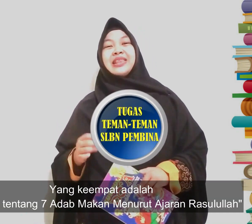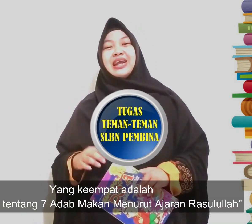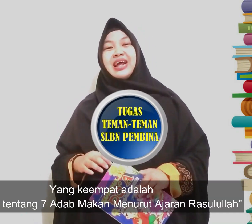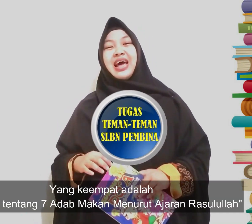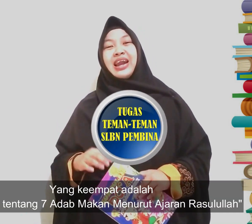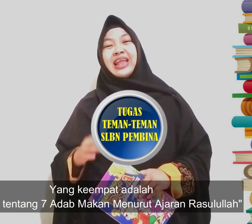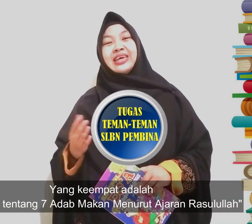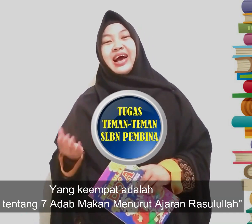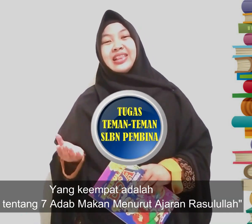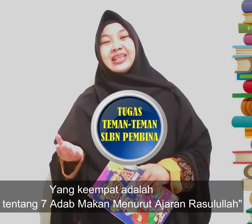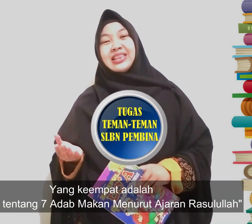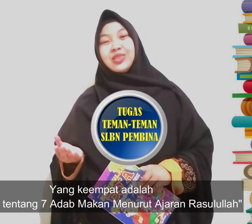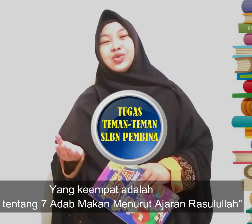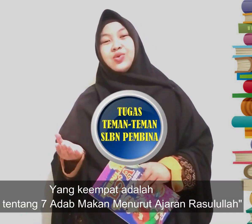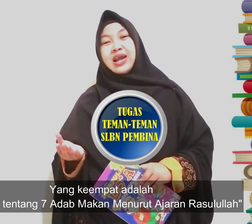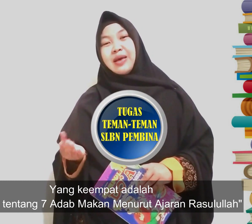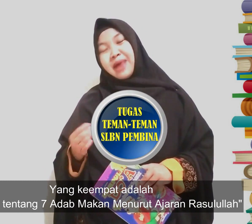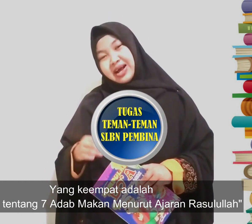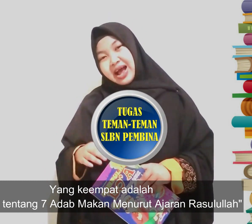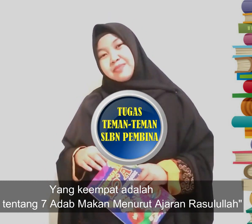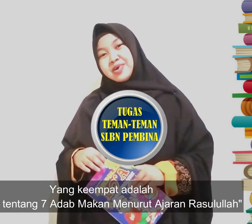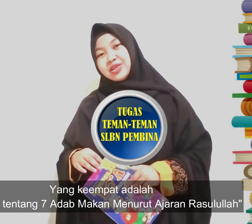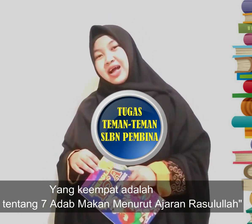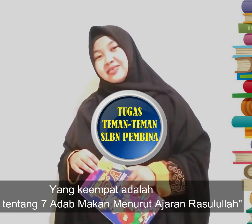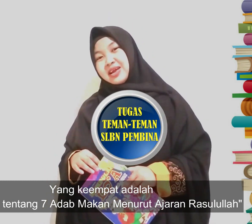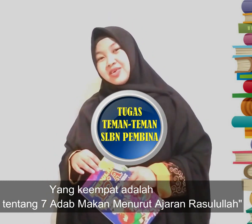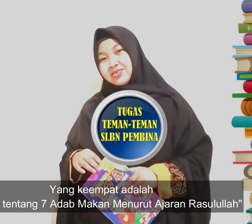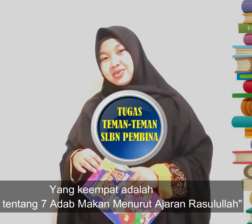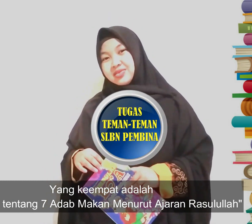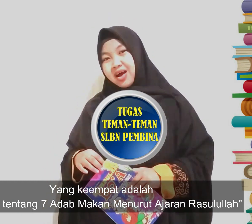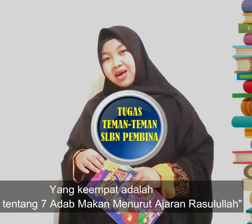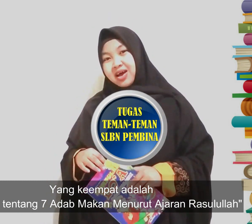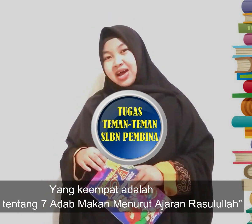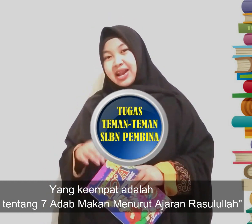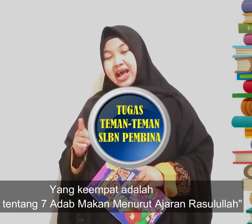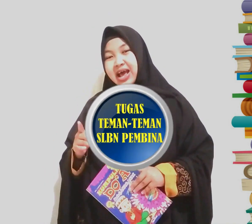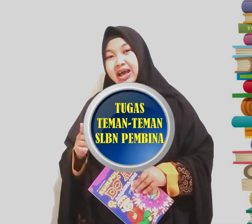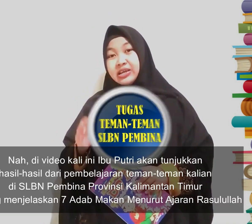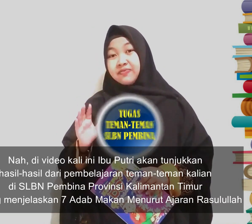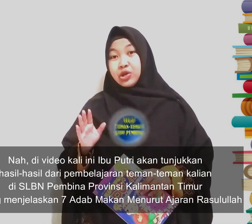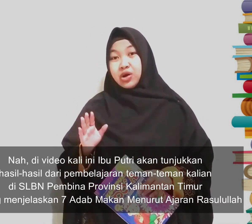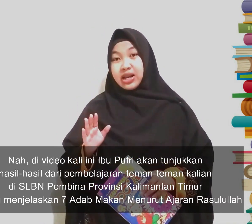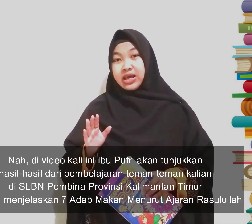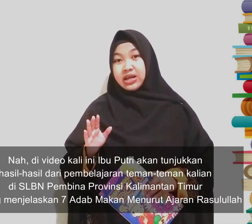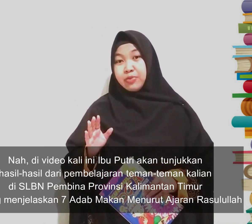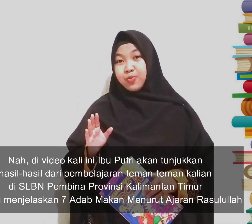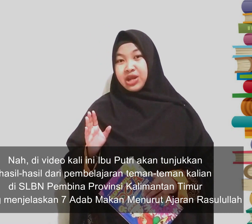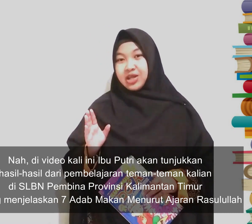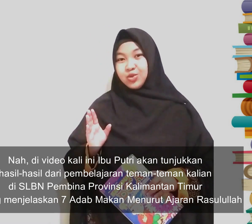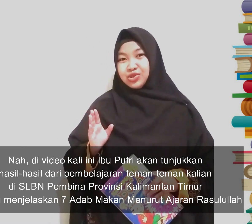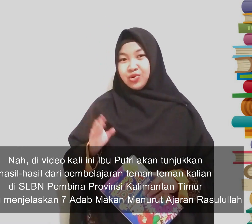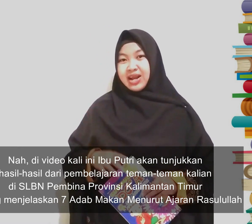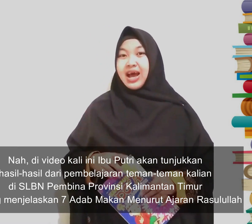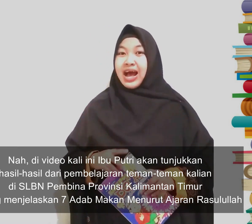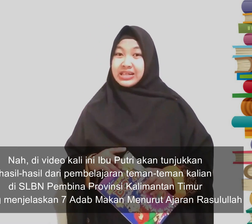Yang keempat adalah latihan tentang 7 adab makan menurut ajaran Rasulullah. Nah, di video kali ini Bu